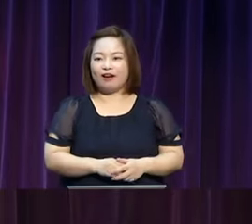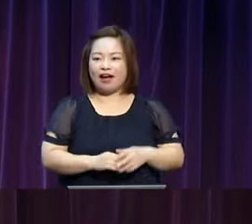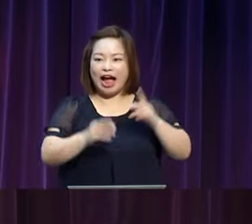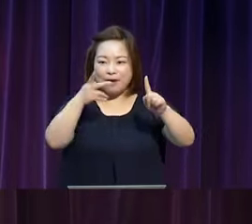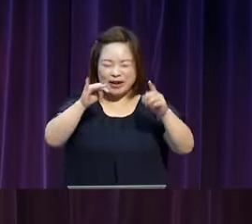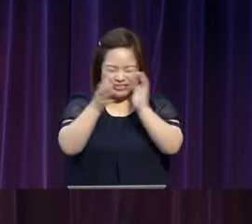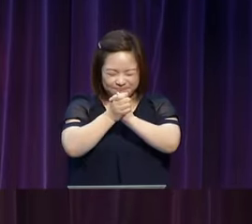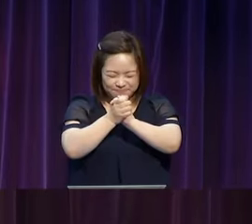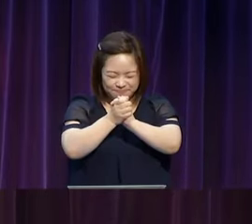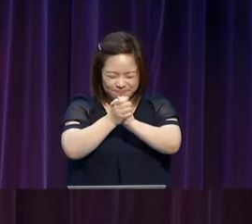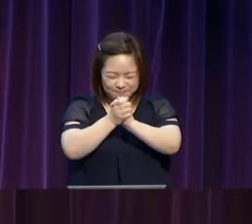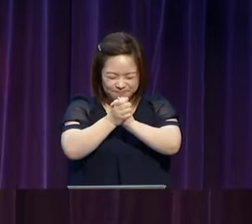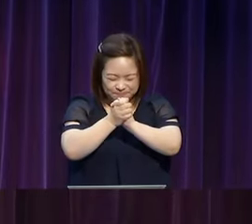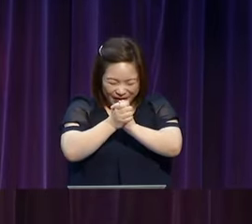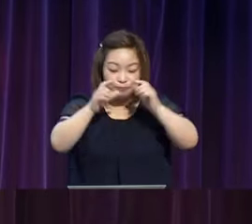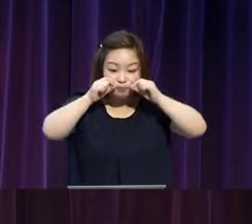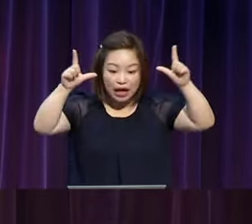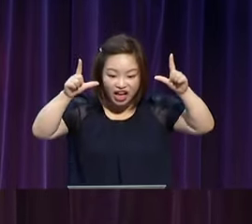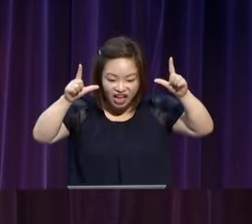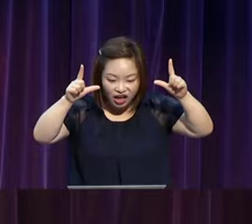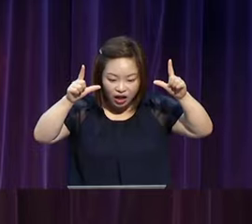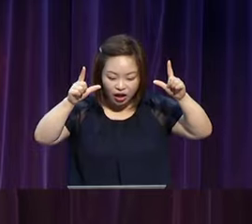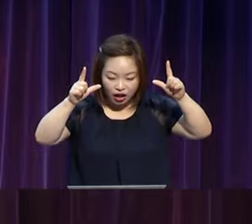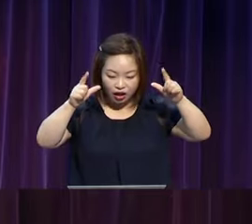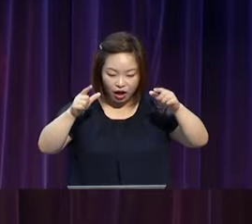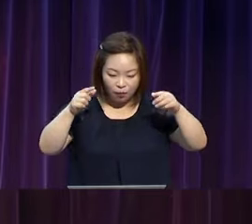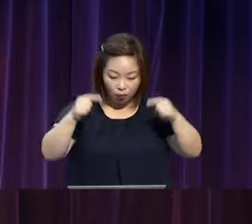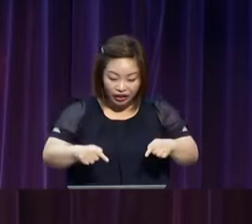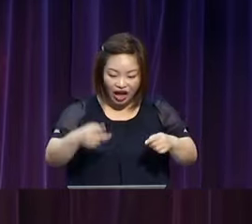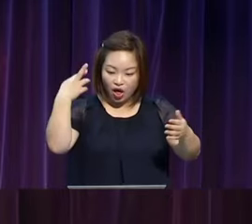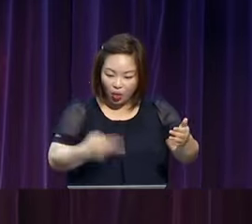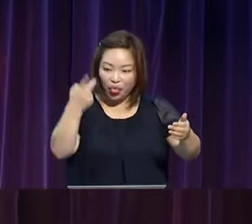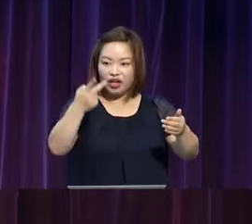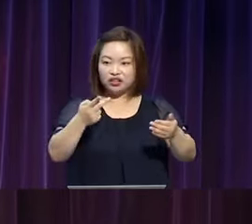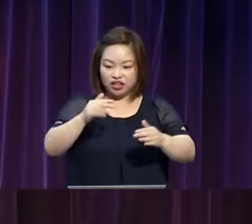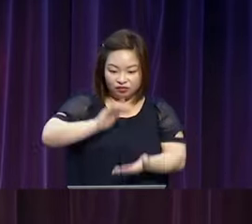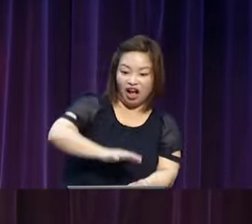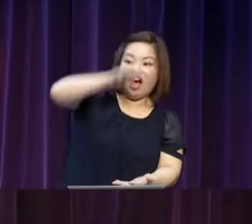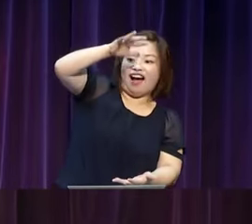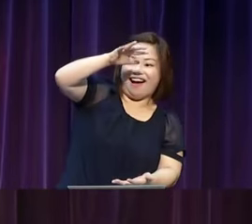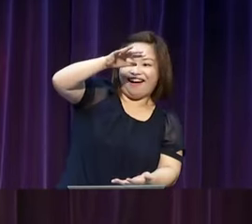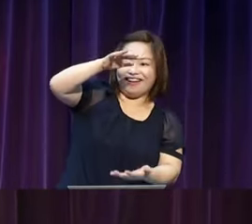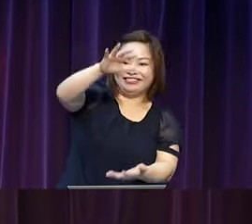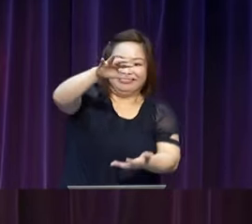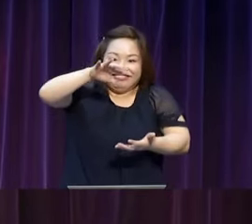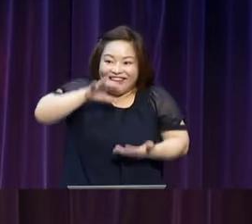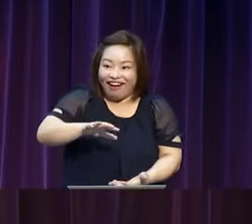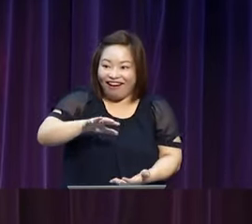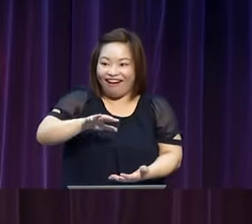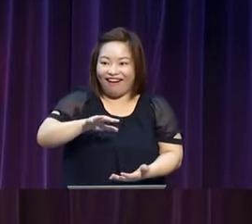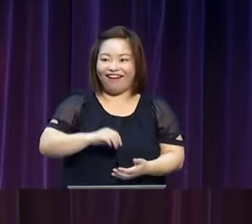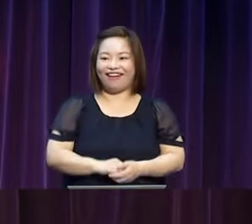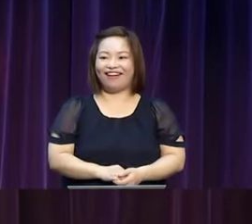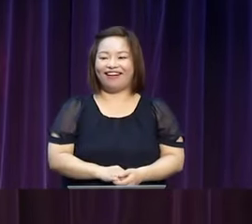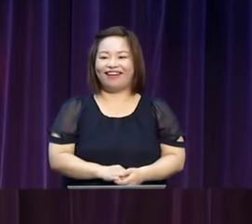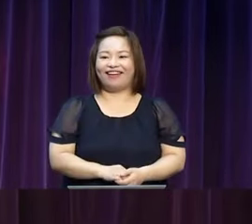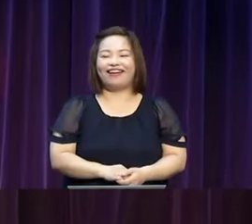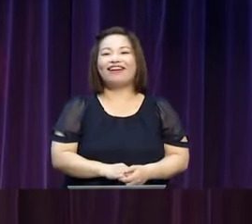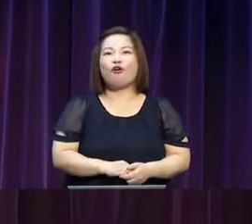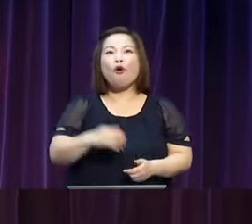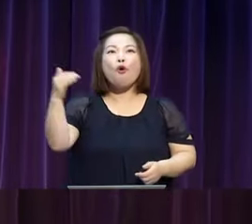기도 끝나고 났는데 밥 먹은 식판, 다 먹은 식판만 잔뜩 제 앞에 올려놨어요.